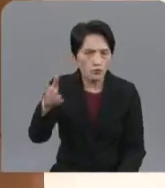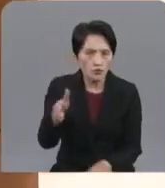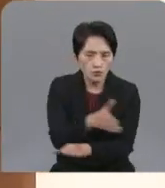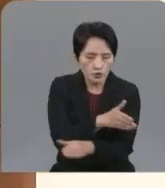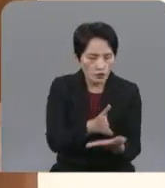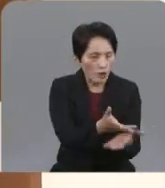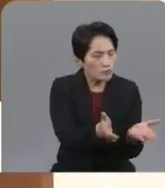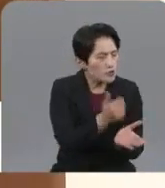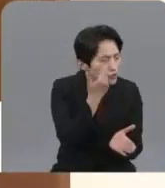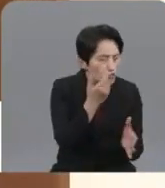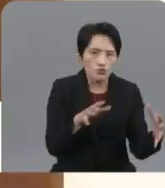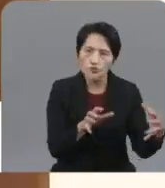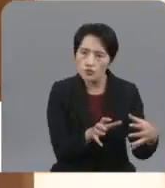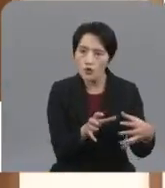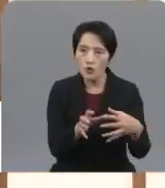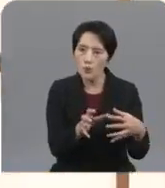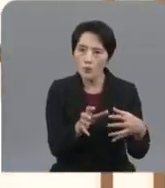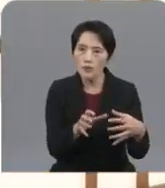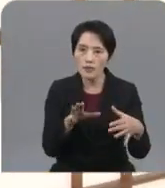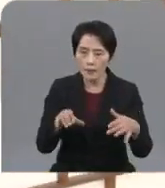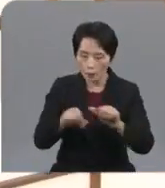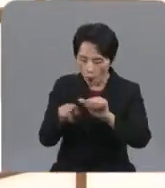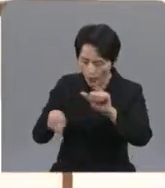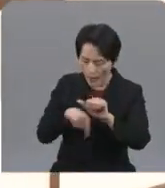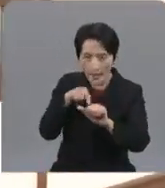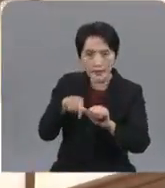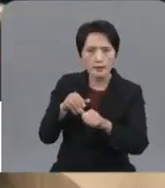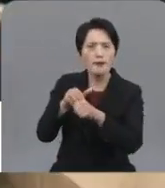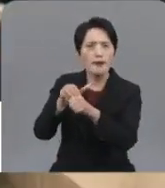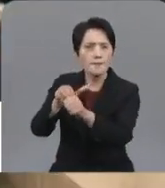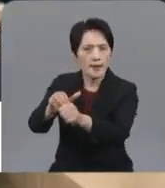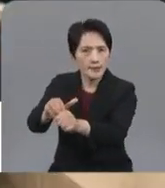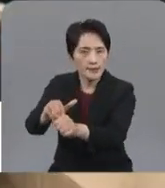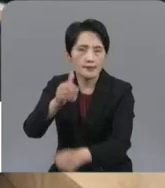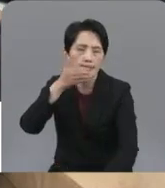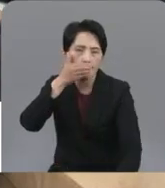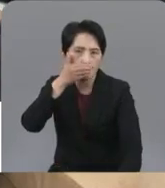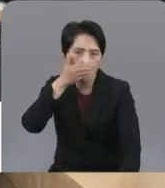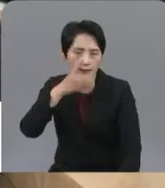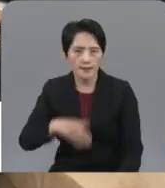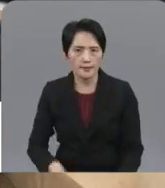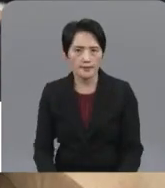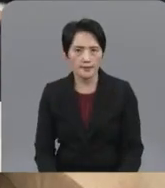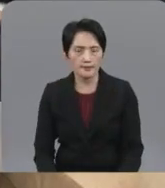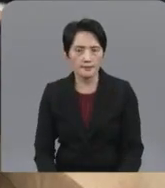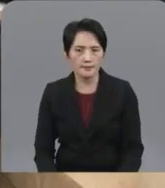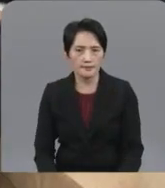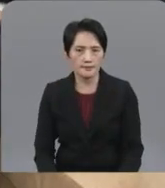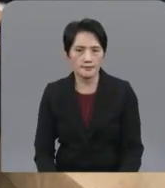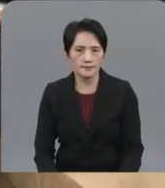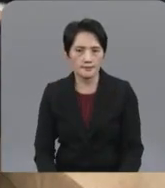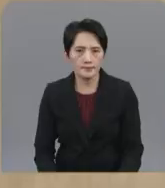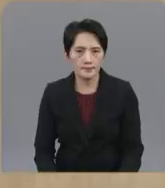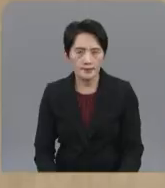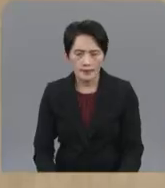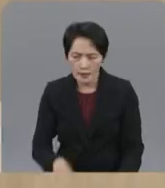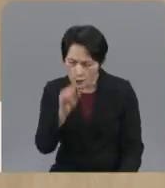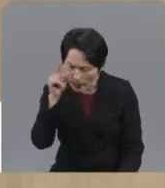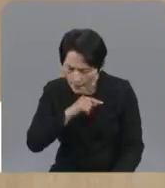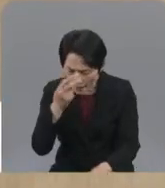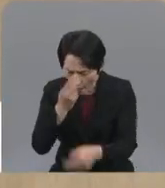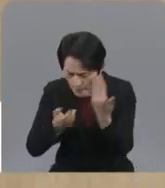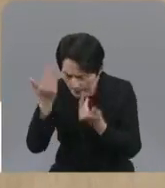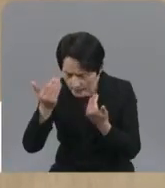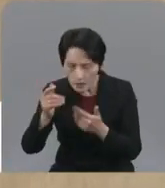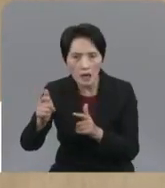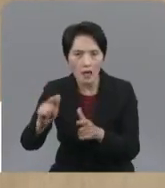việc hai nước dùng cụm từ thanh sát chứ không phải là kiểm chứng cho thấy trên thực tế sâu Ôi sẽ có có thể xác minh một cách khách quan về